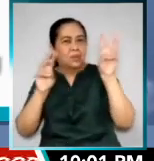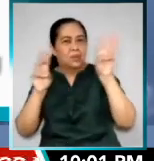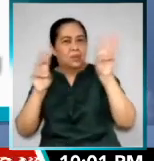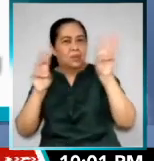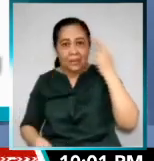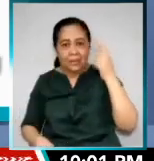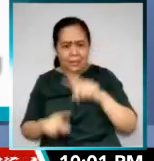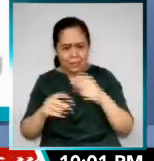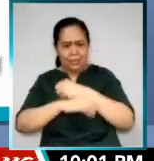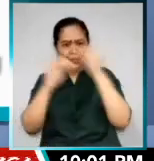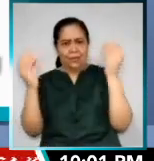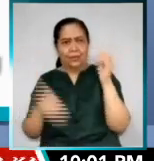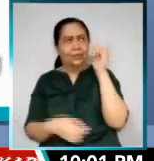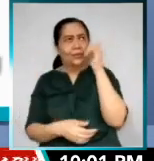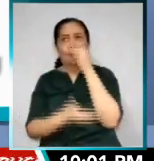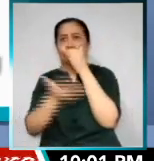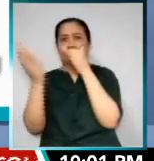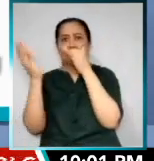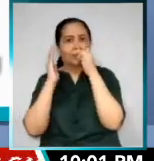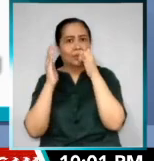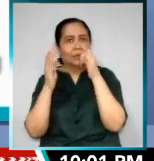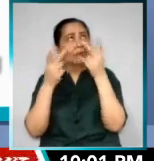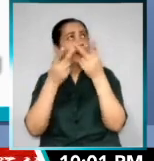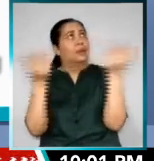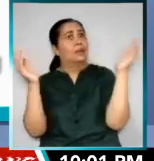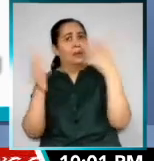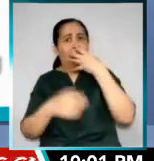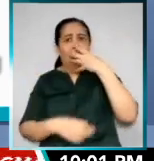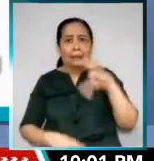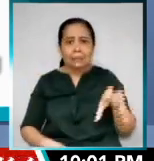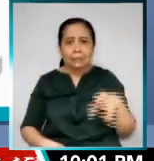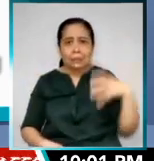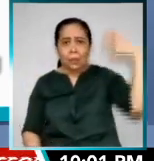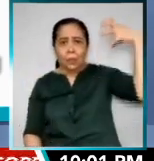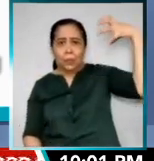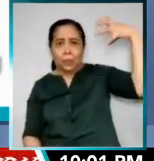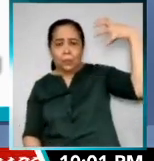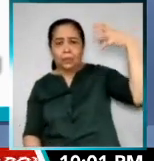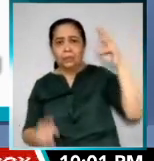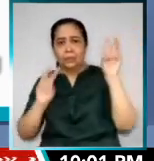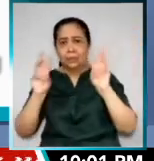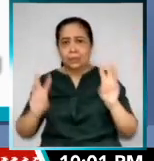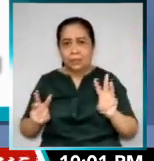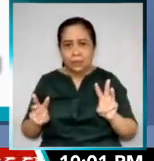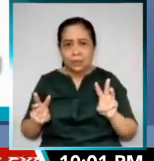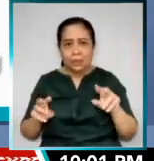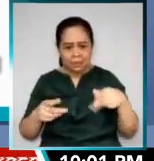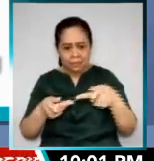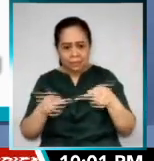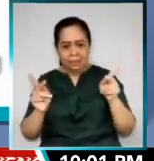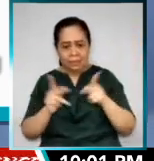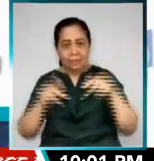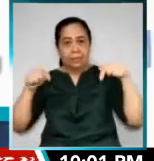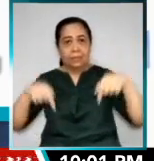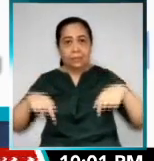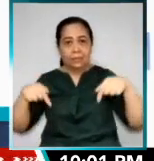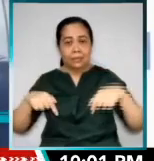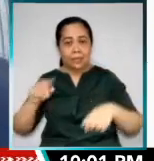video, napaka-init po at napaka-araw po ng panahon sa parting ito ng West Philippine